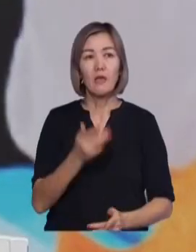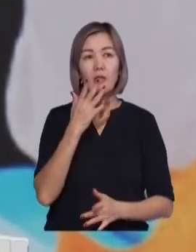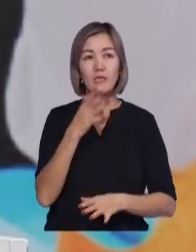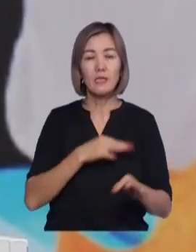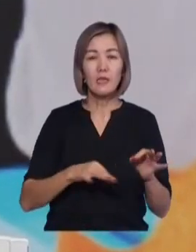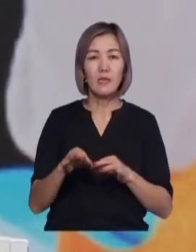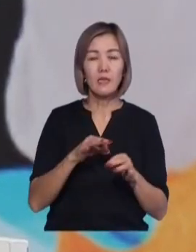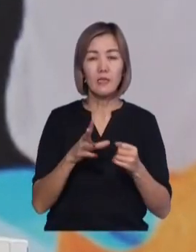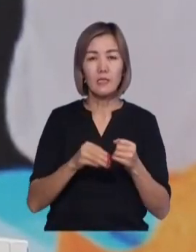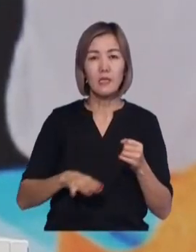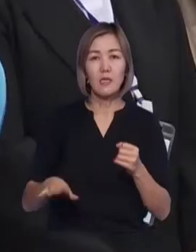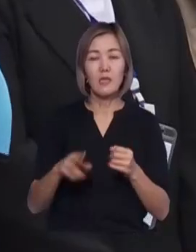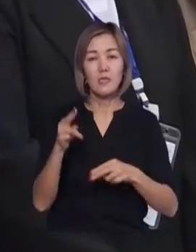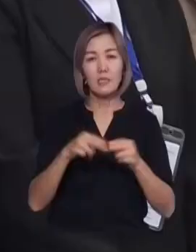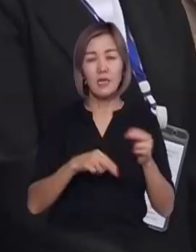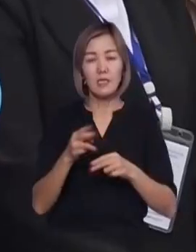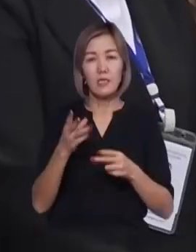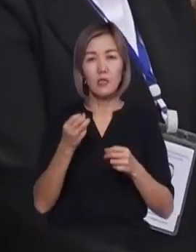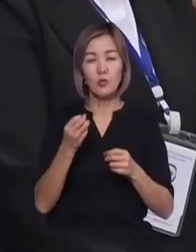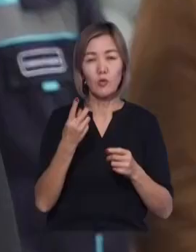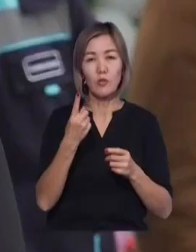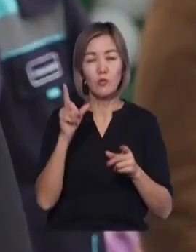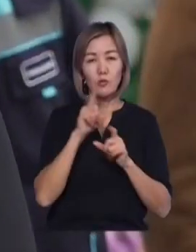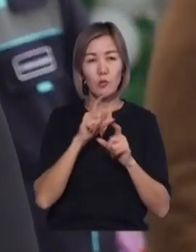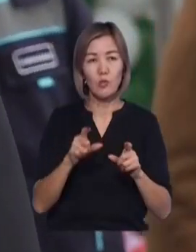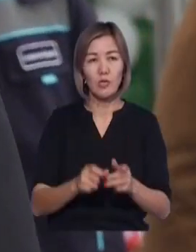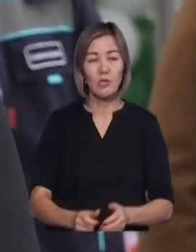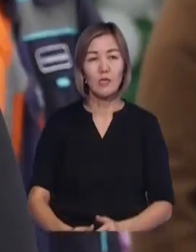на территории области ведется строительство еще одной школы.